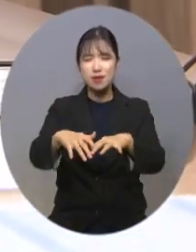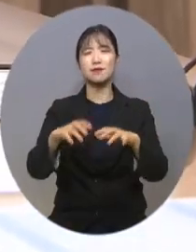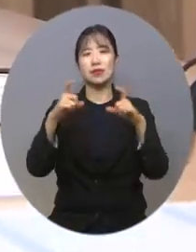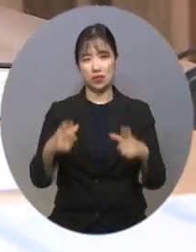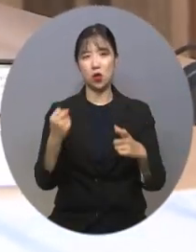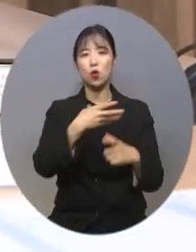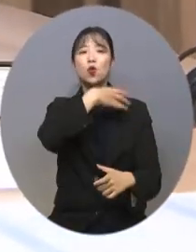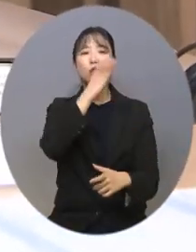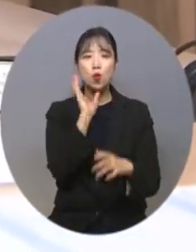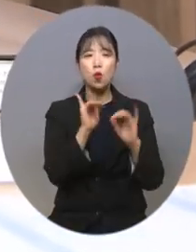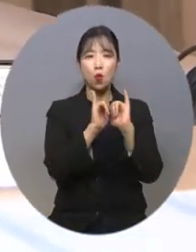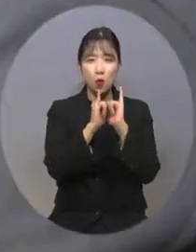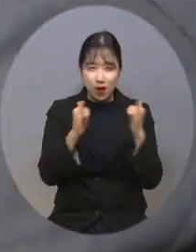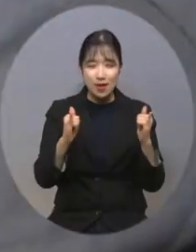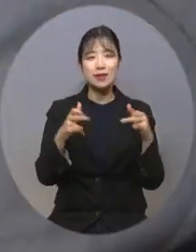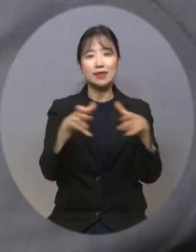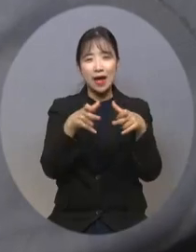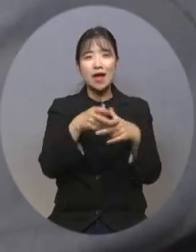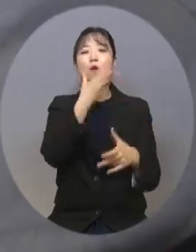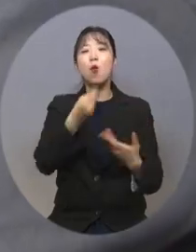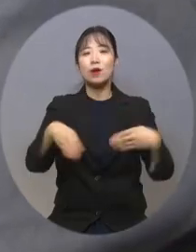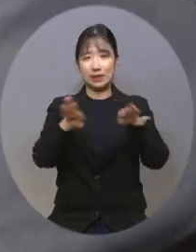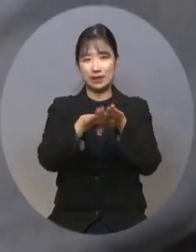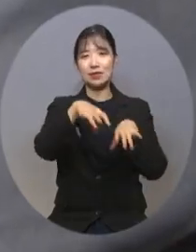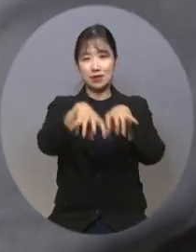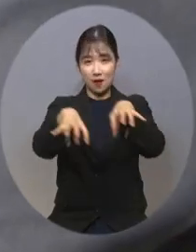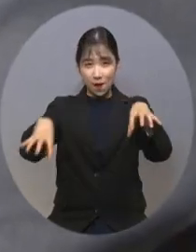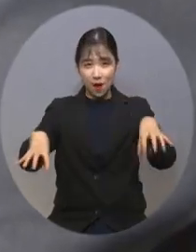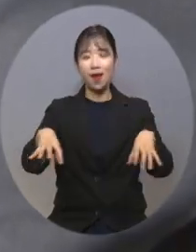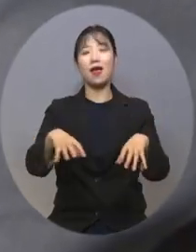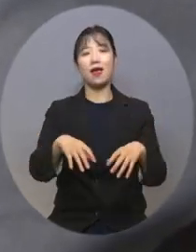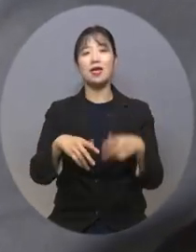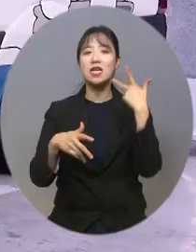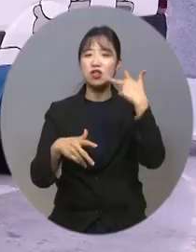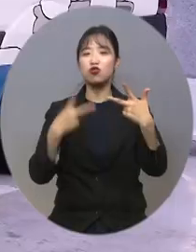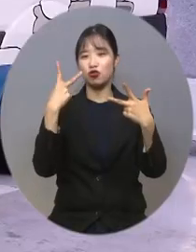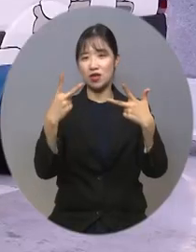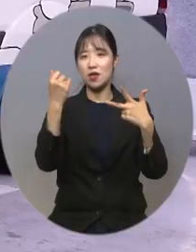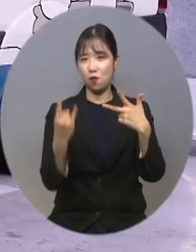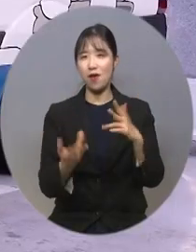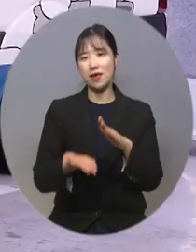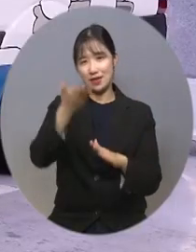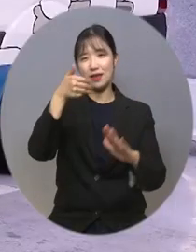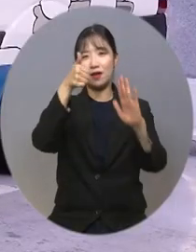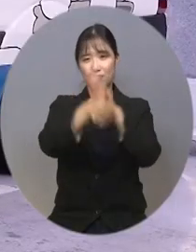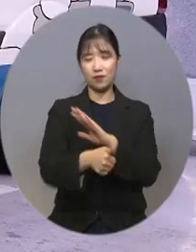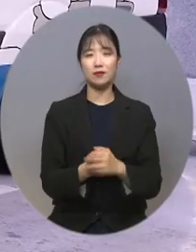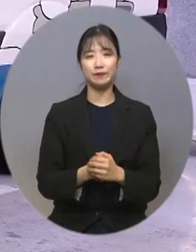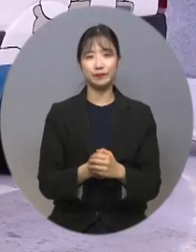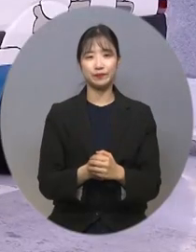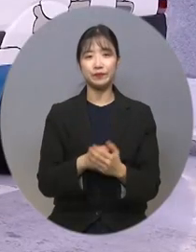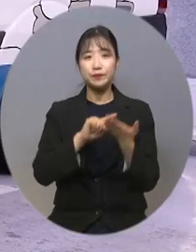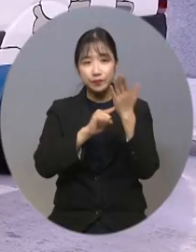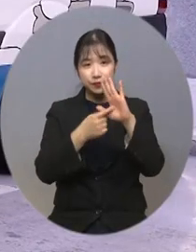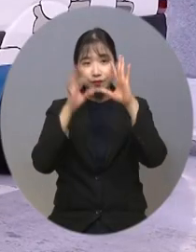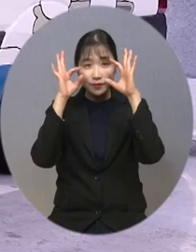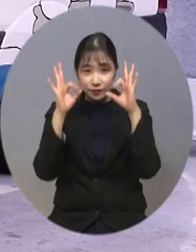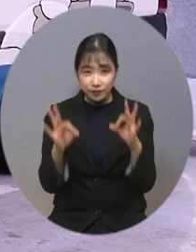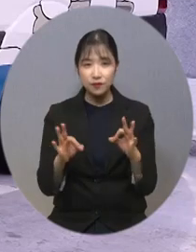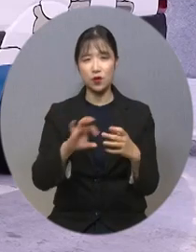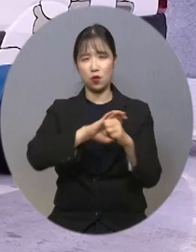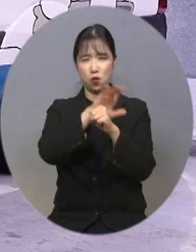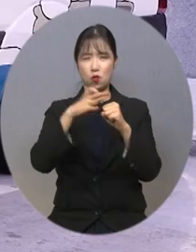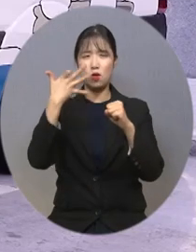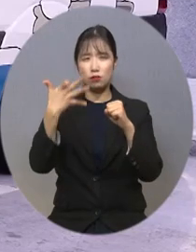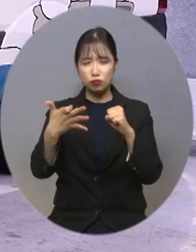및 장애인 복지관 등을 중심으로 주 2회 이상 방문합니다. 보건복지부 발표에 의하면 코로나19 이후로